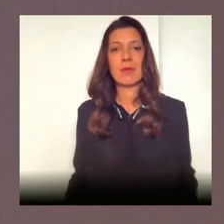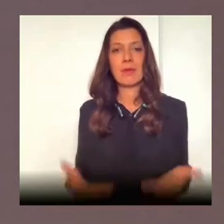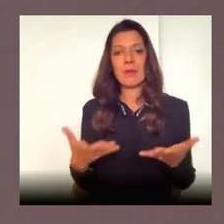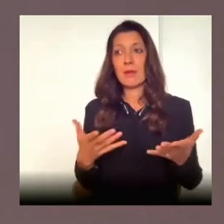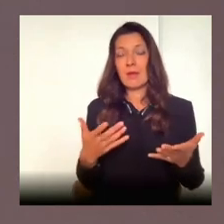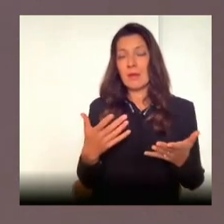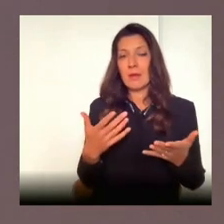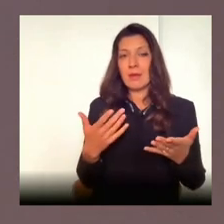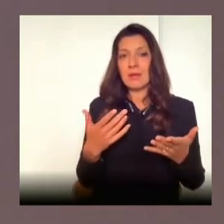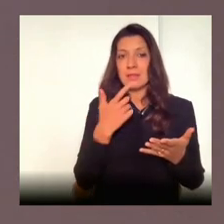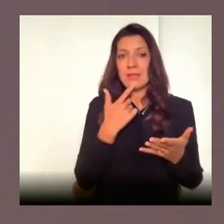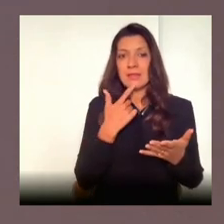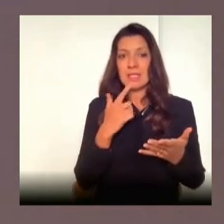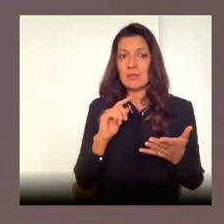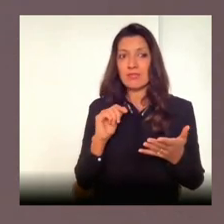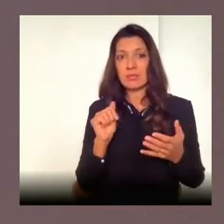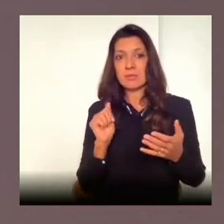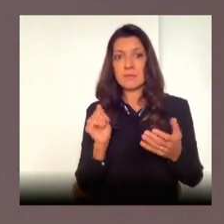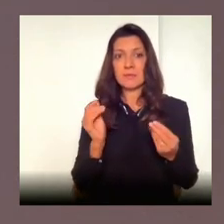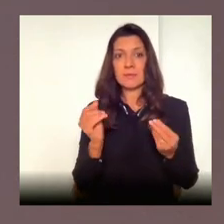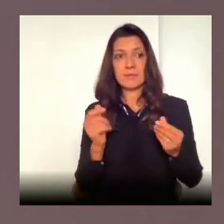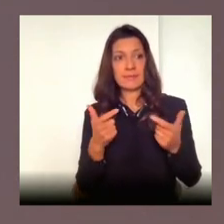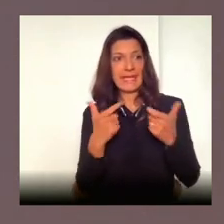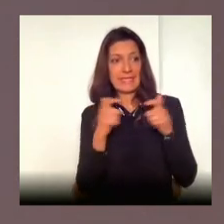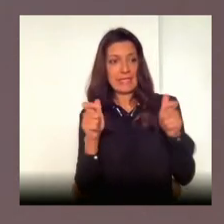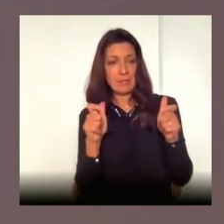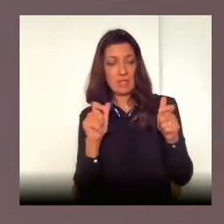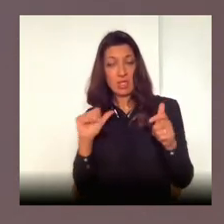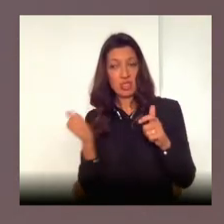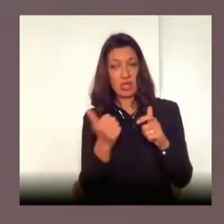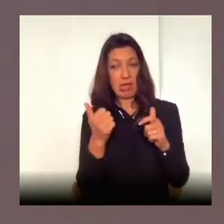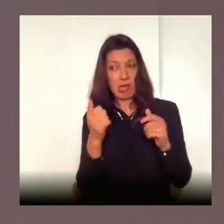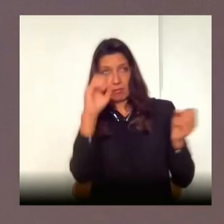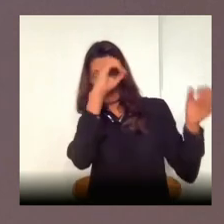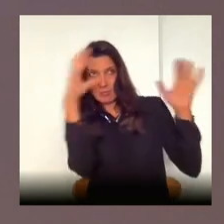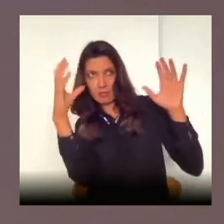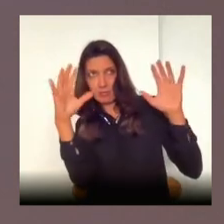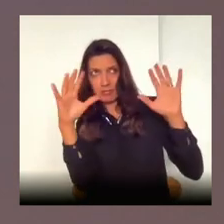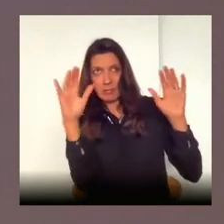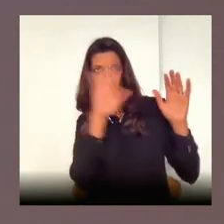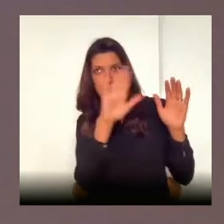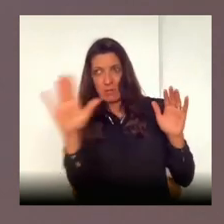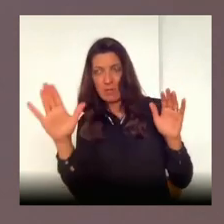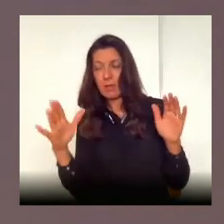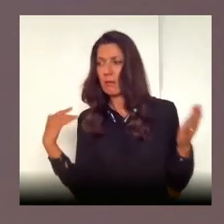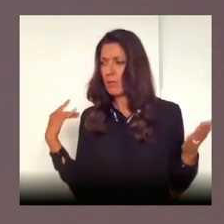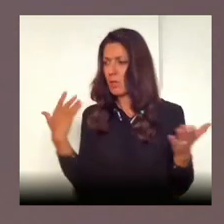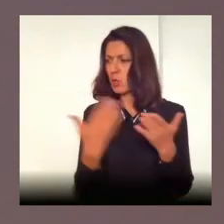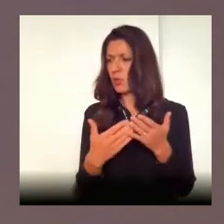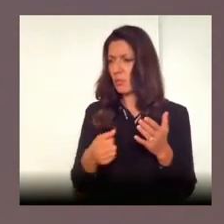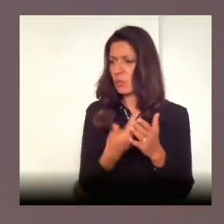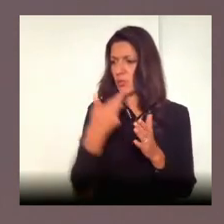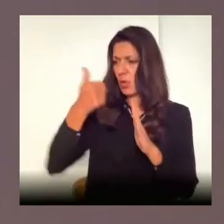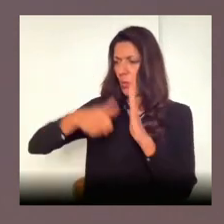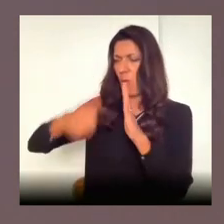regard de chacun d'entre nous vis-à-vis de l'accessibilité. On a déployé, il y a depuis maintenant de nombreux mois